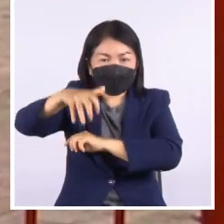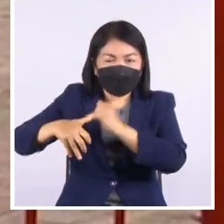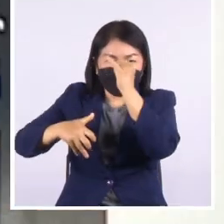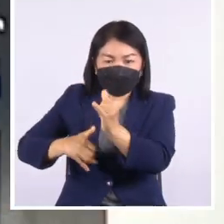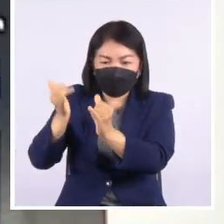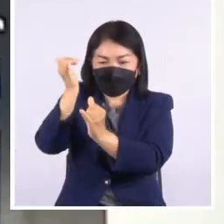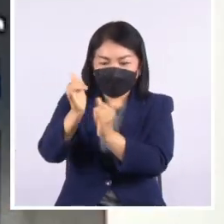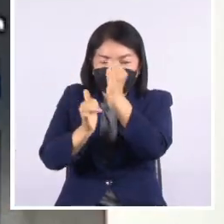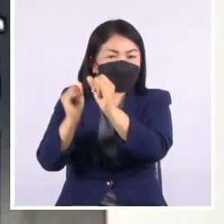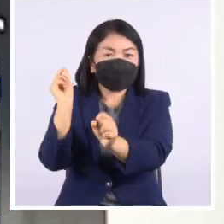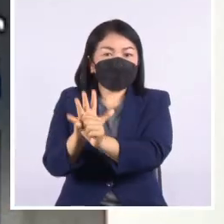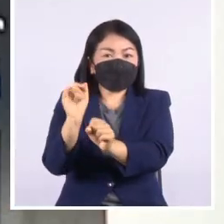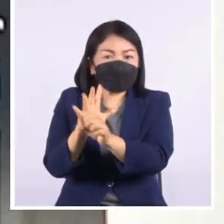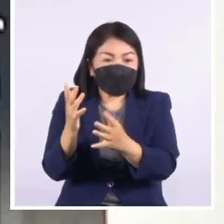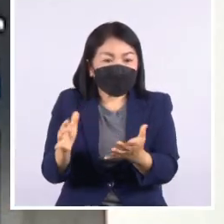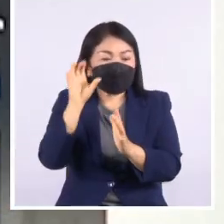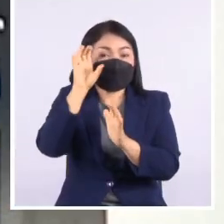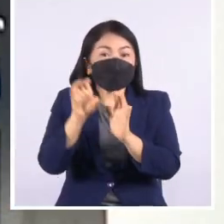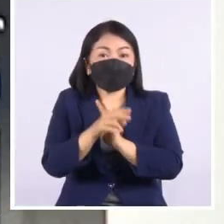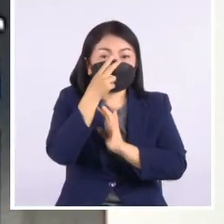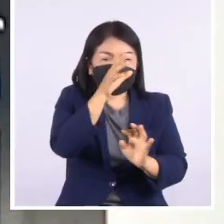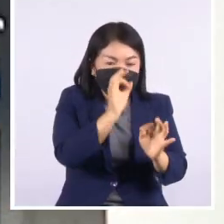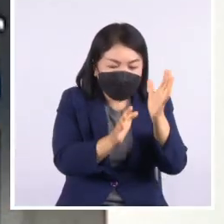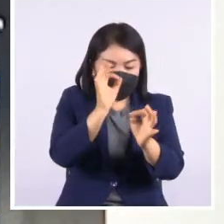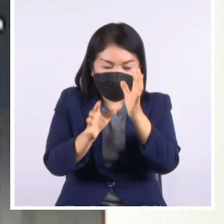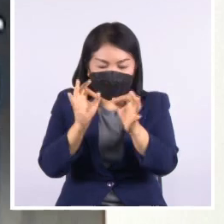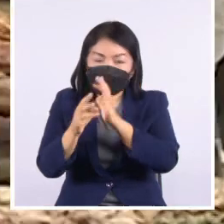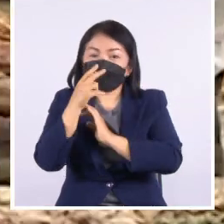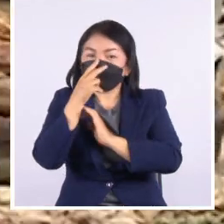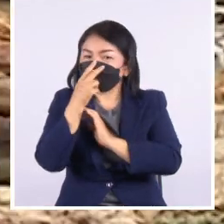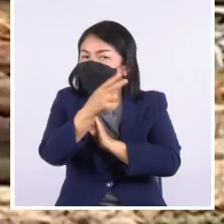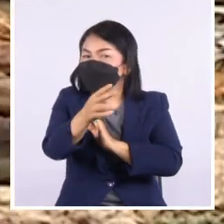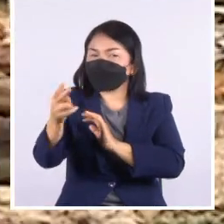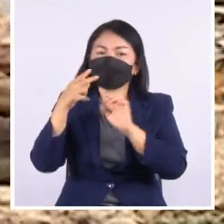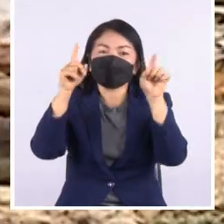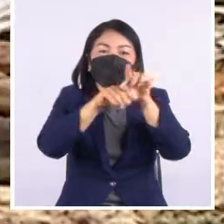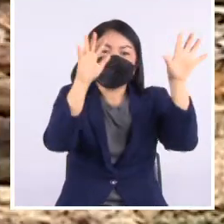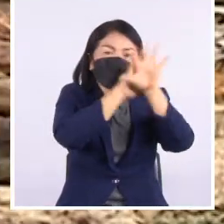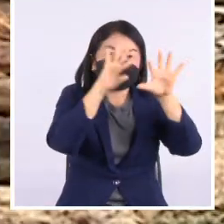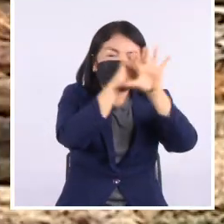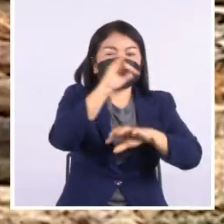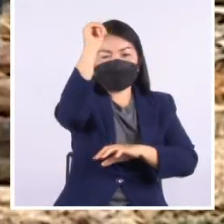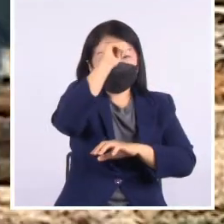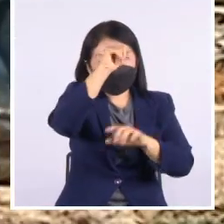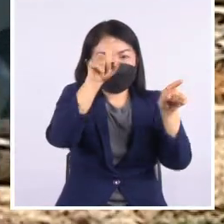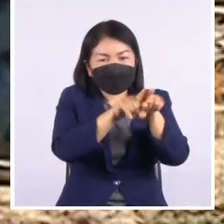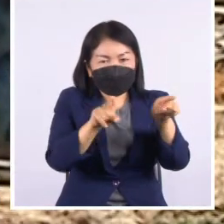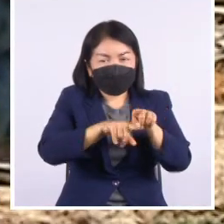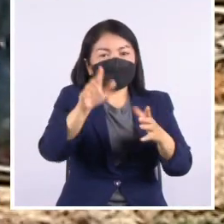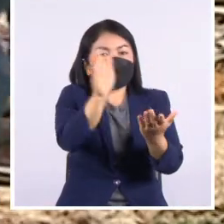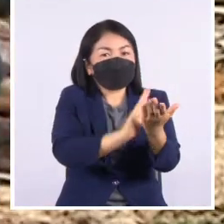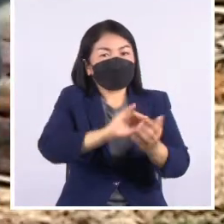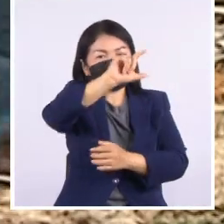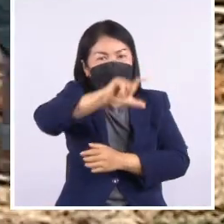ไม่เพียงพอทำให้มีภาพของการเผาศพกลางแจ้งออกมาเห็นเหมือนกับที่เกิดขึ้นในอินเดียไม่นานมานี้ปัจจุบันครับเนป